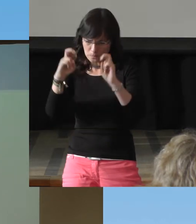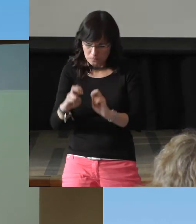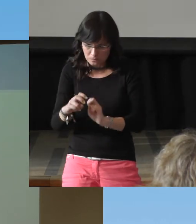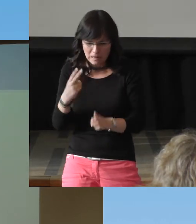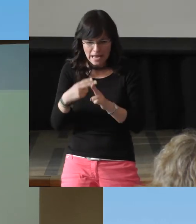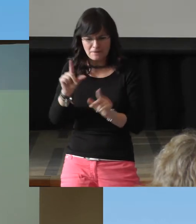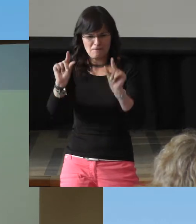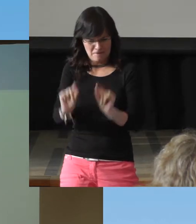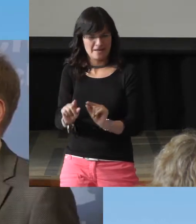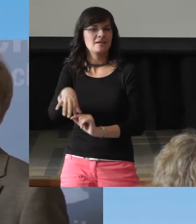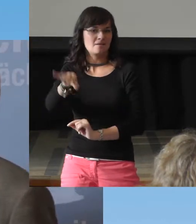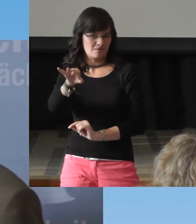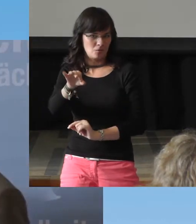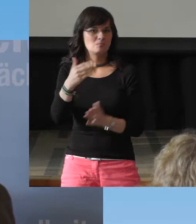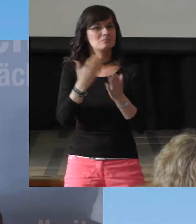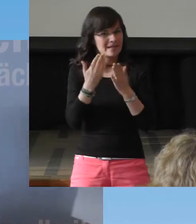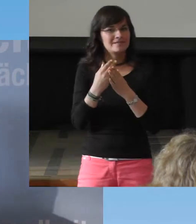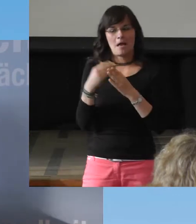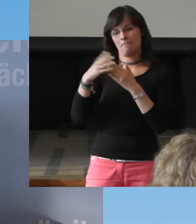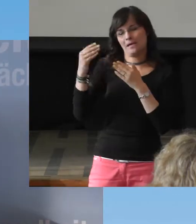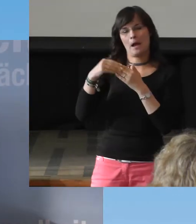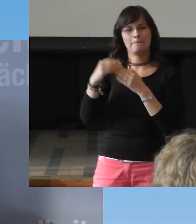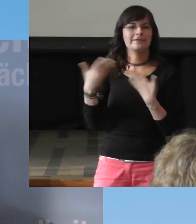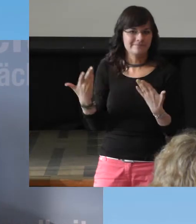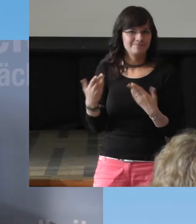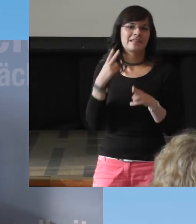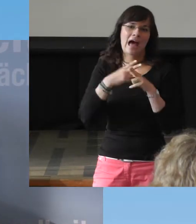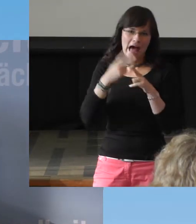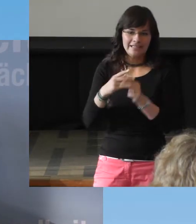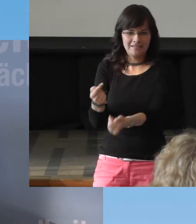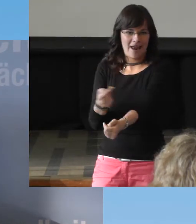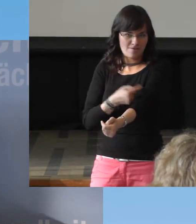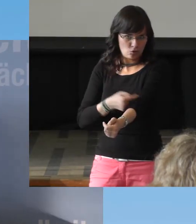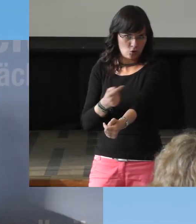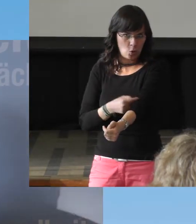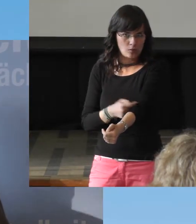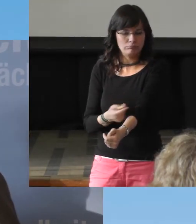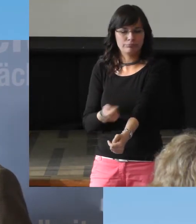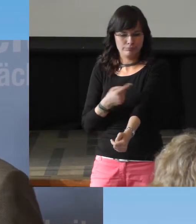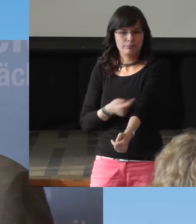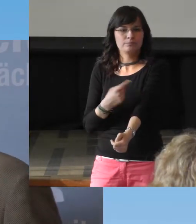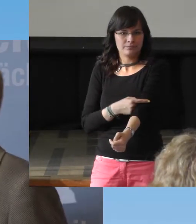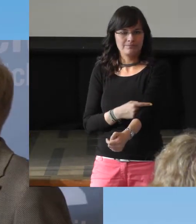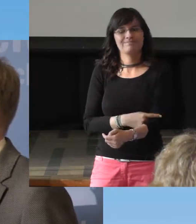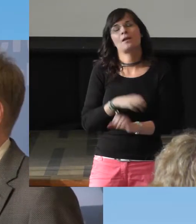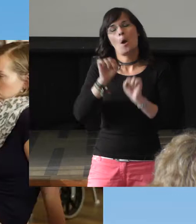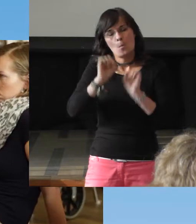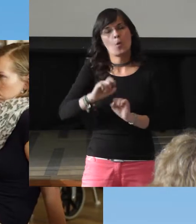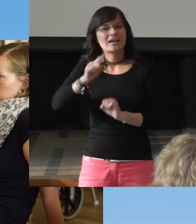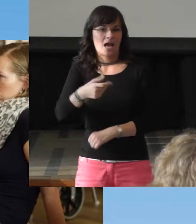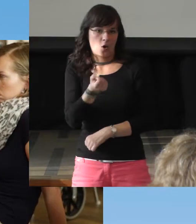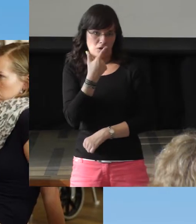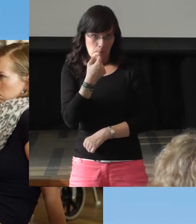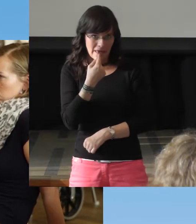das Eisen zu geben, idealerweise in Infusionsformen, in Tablettenformen geht das auch, aber das ist letzten Endes recht